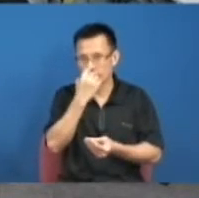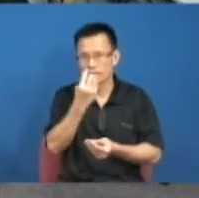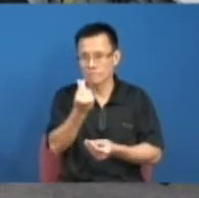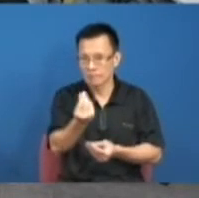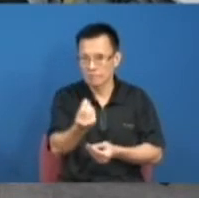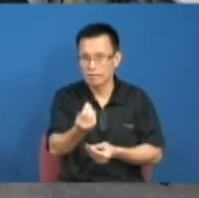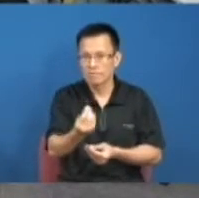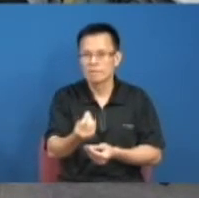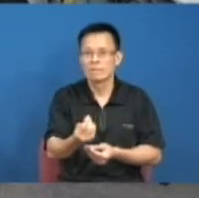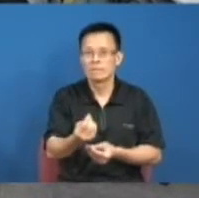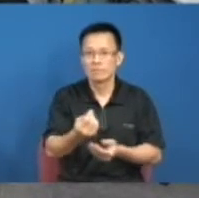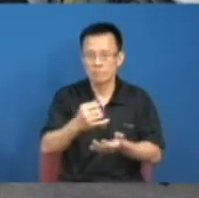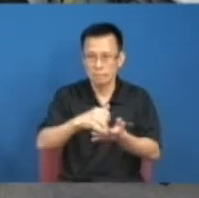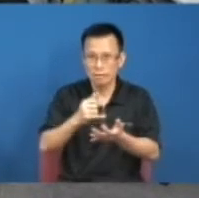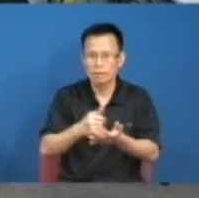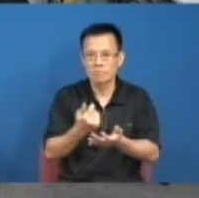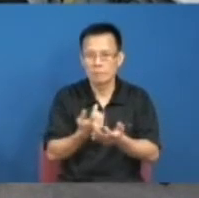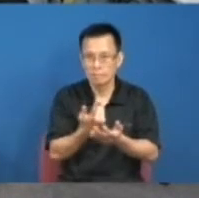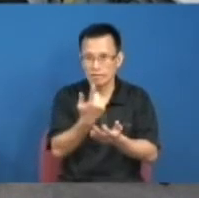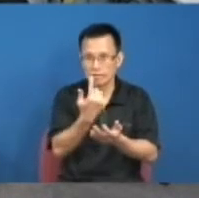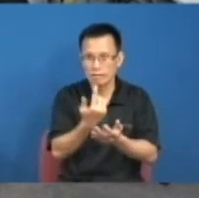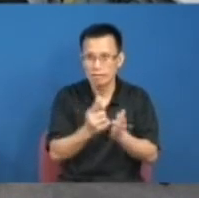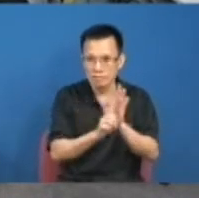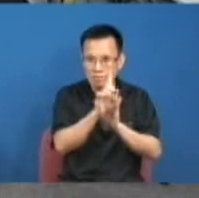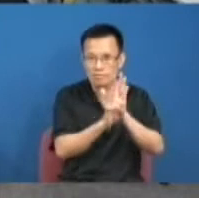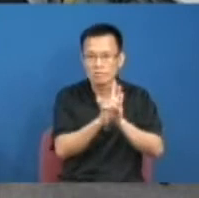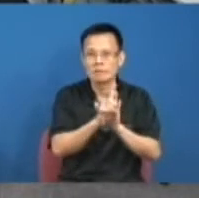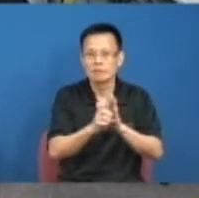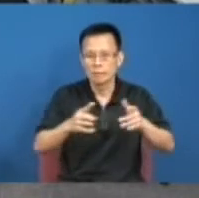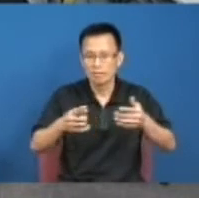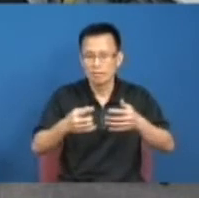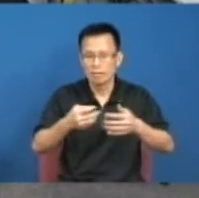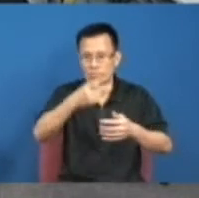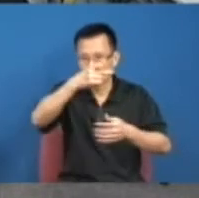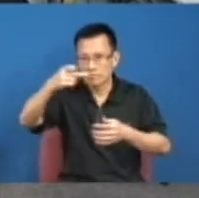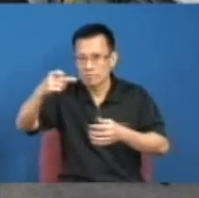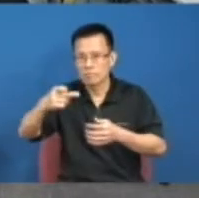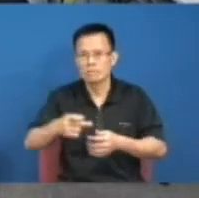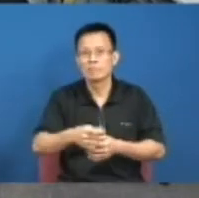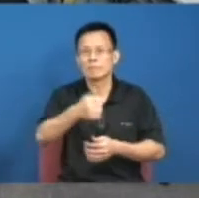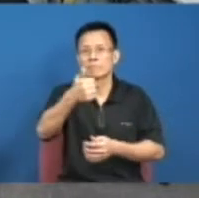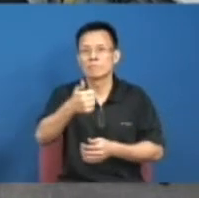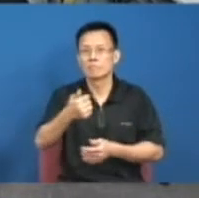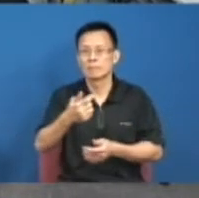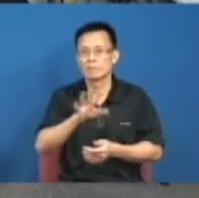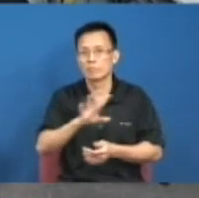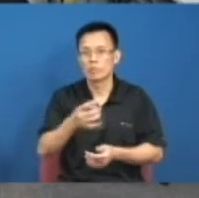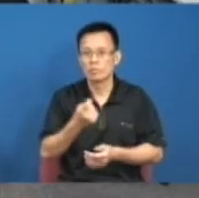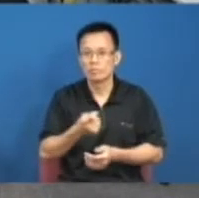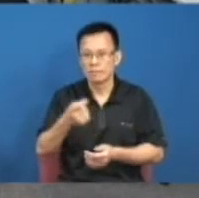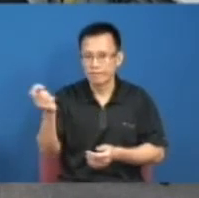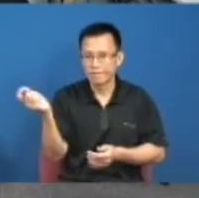質素，個份量個 ratio 又做得好啲，個比例又好啲，咁佢冇咁易咁